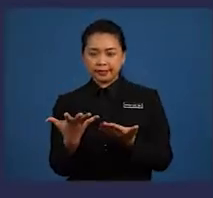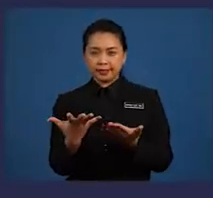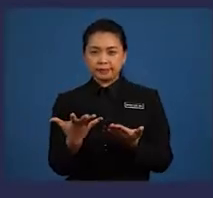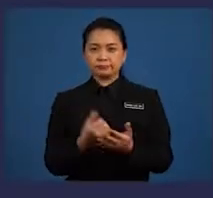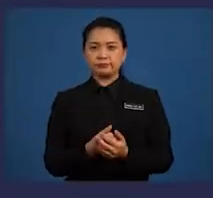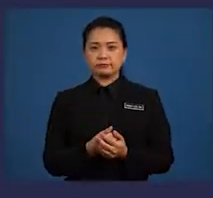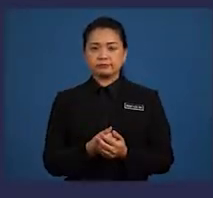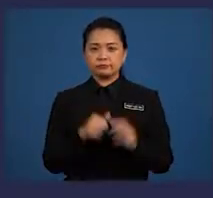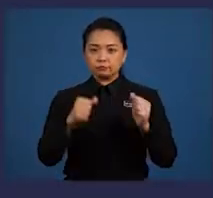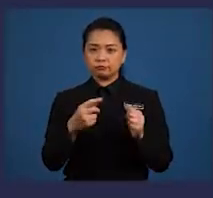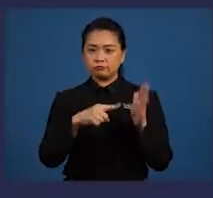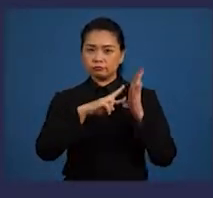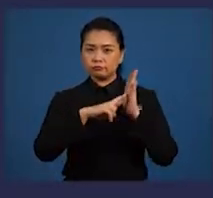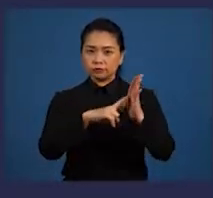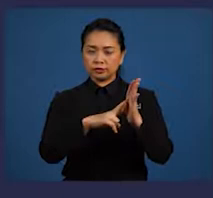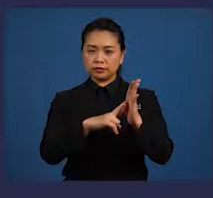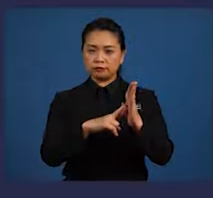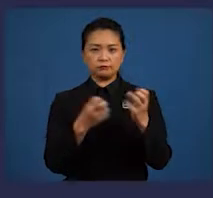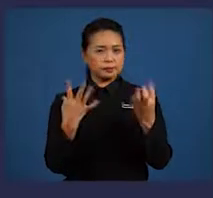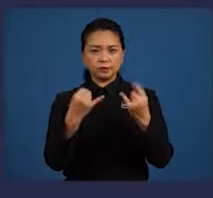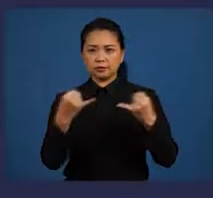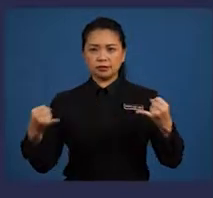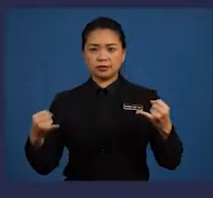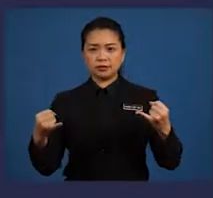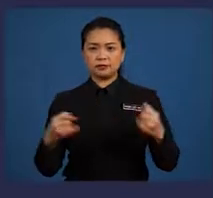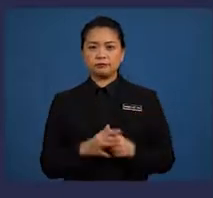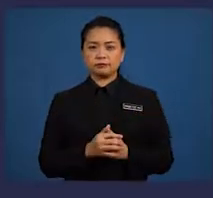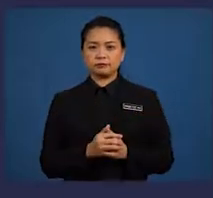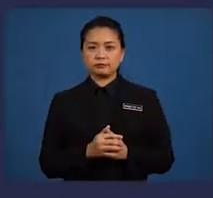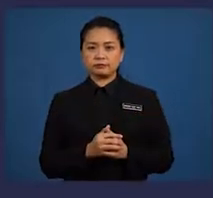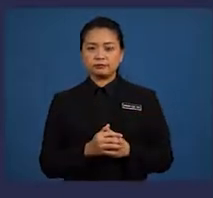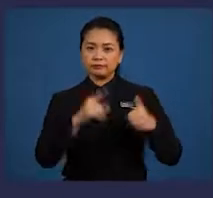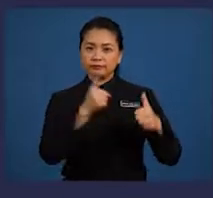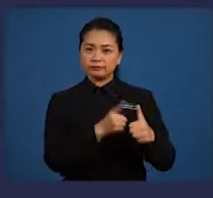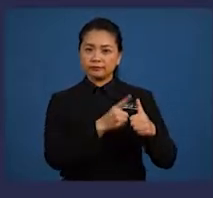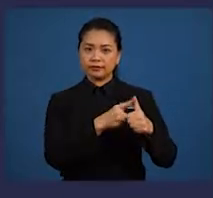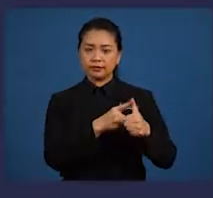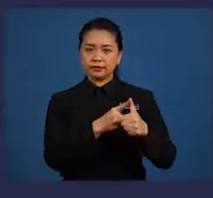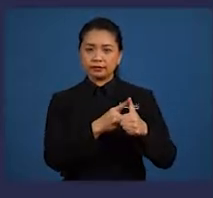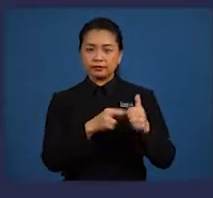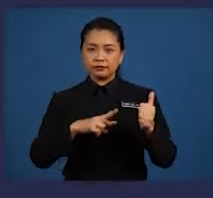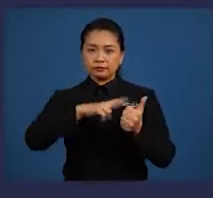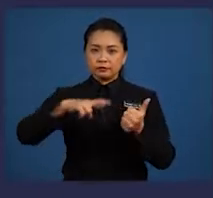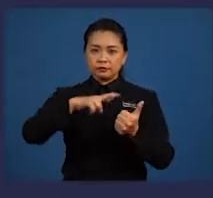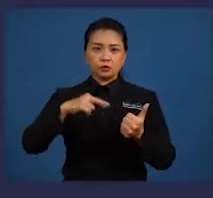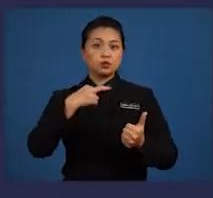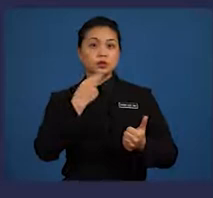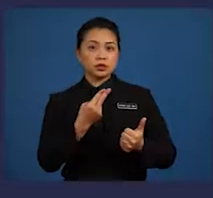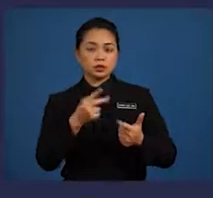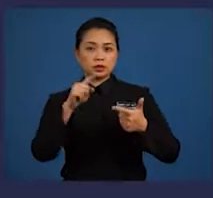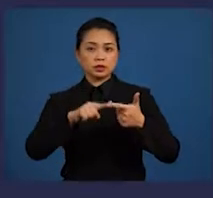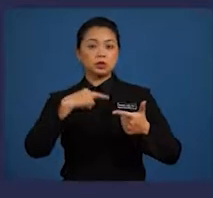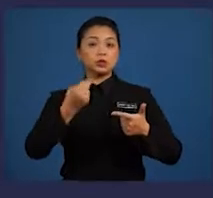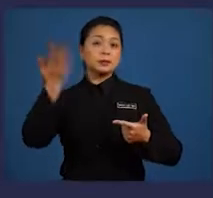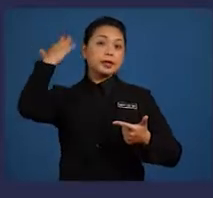media folded merujuk kepada bebagai jenis seperti rekaman suara-suara data